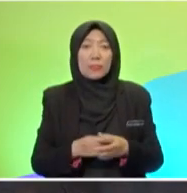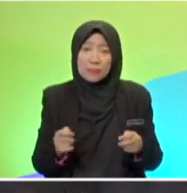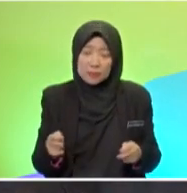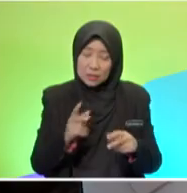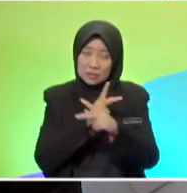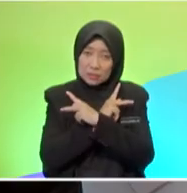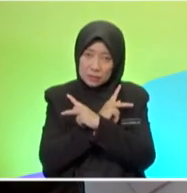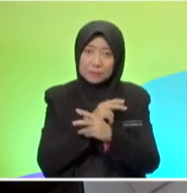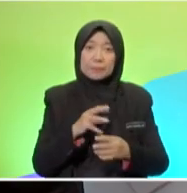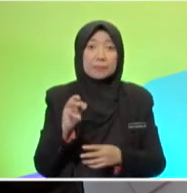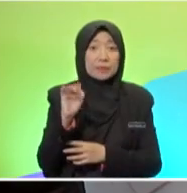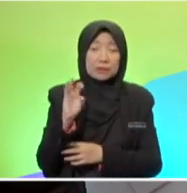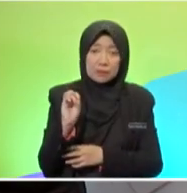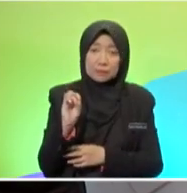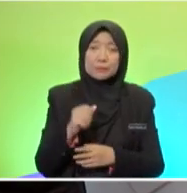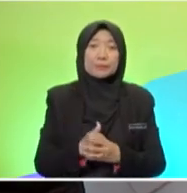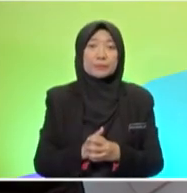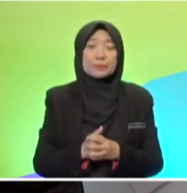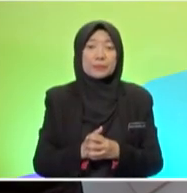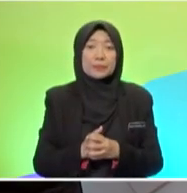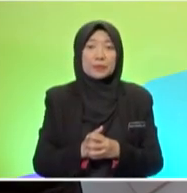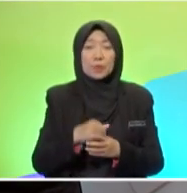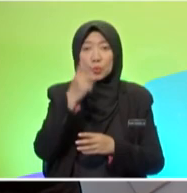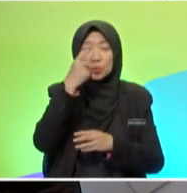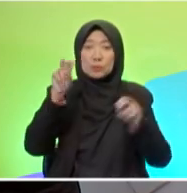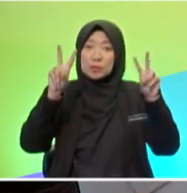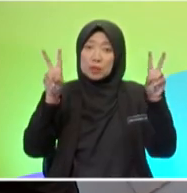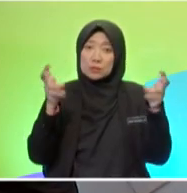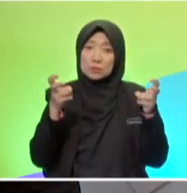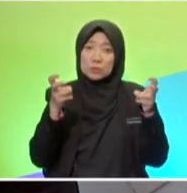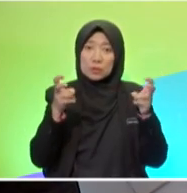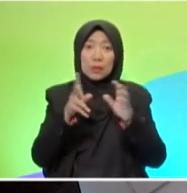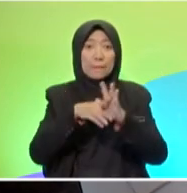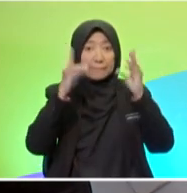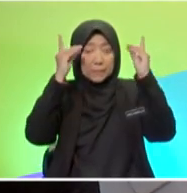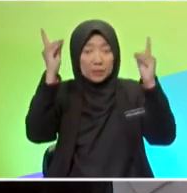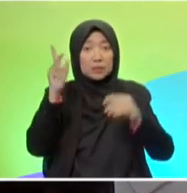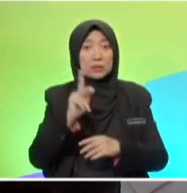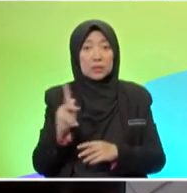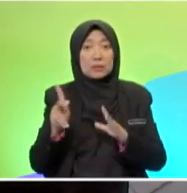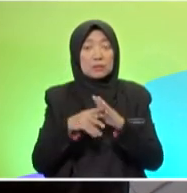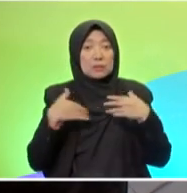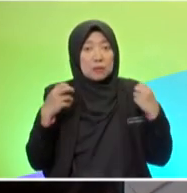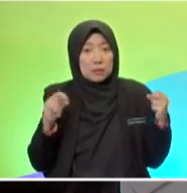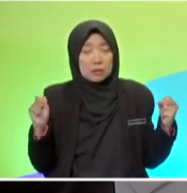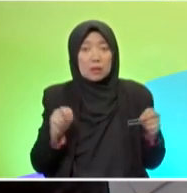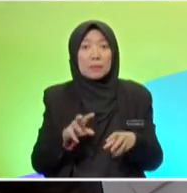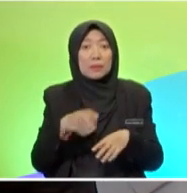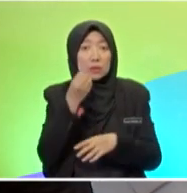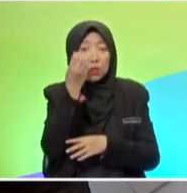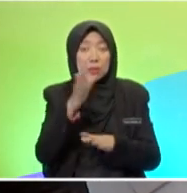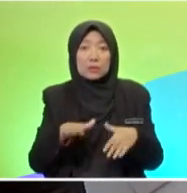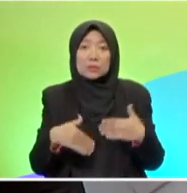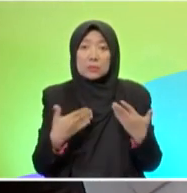tajuk pada kali ini mata pelajaran pendidikan kesehatan kita akan menekankan tentang bagaimana anak-anak murid ini walaupun